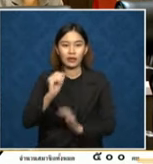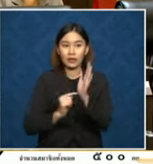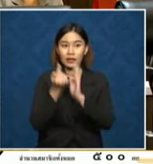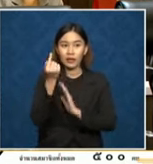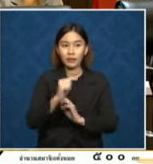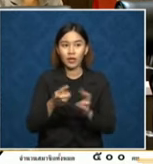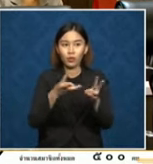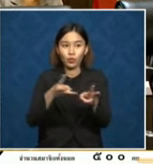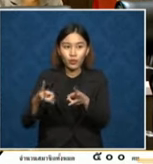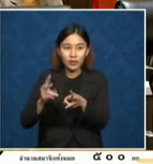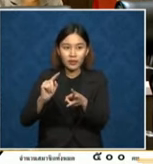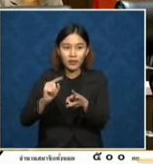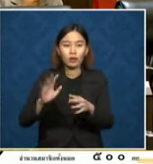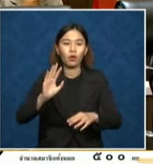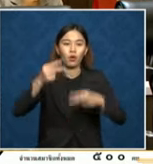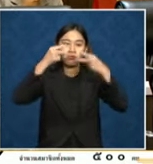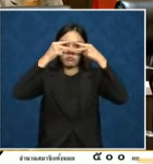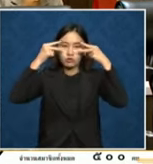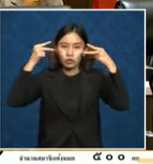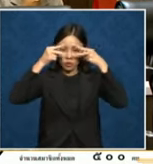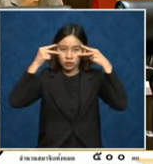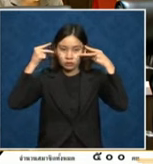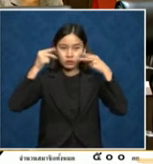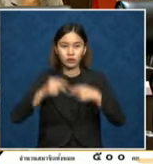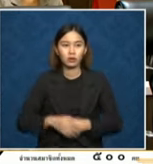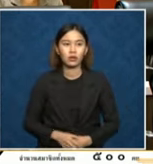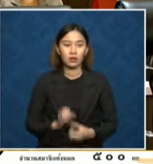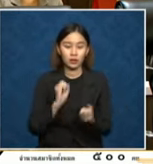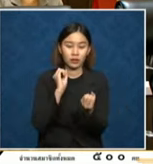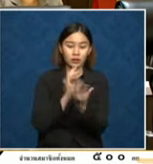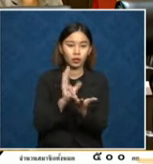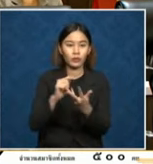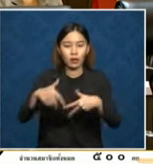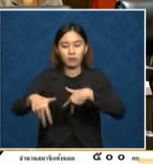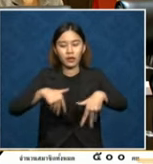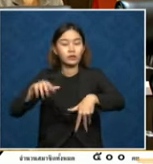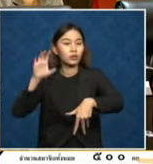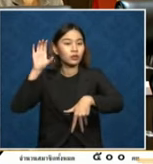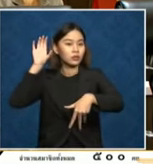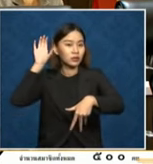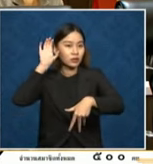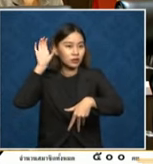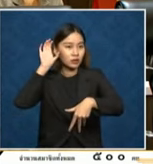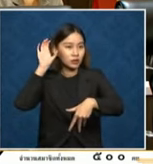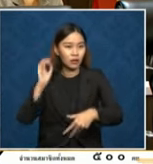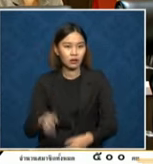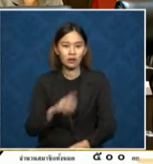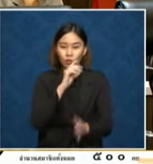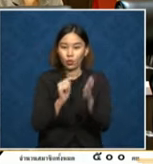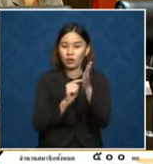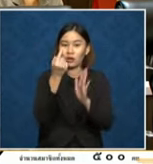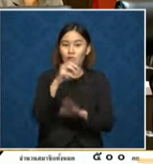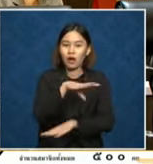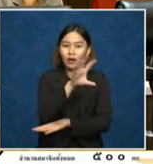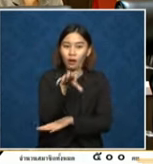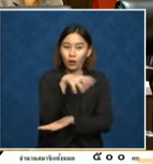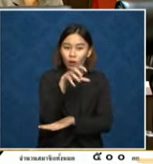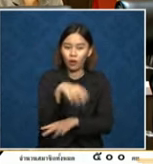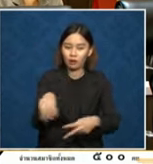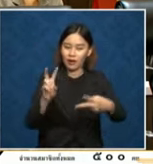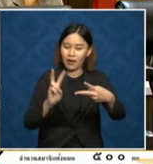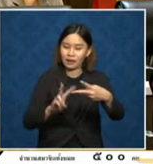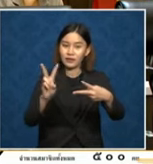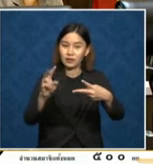เป็นช่องทางของมิจฉาชีพเพราะฉะนั้นทำให้พี่น้องประชาชนเชื่อได้ว่าอันแรกเนี่ยโดนหลอกแต่อันที่